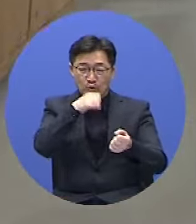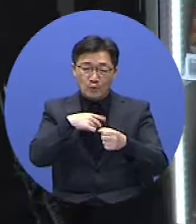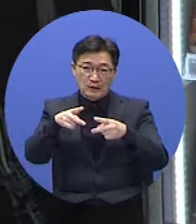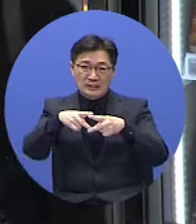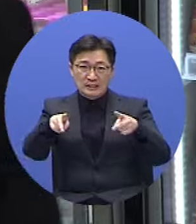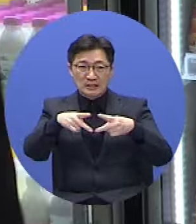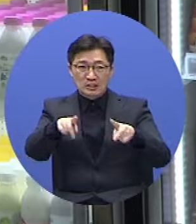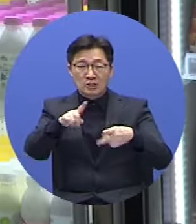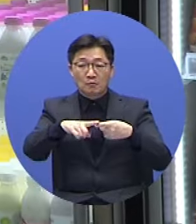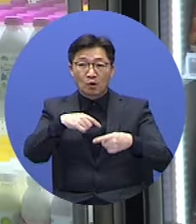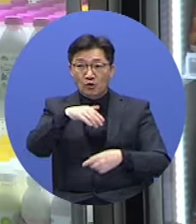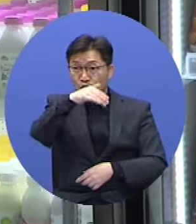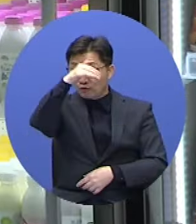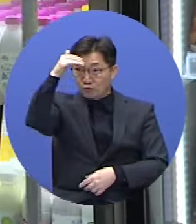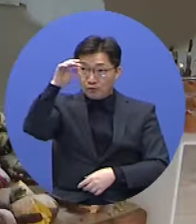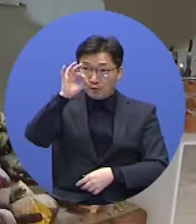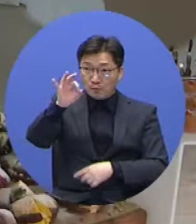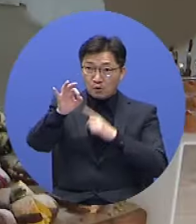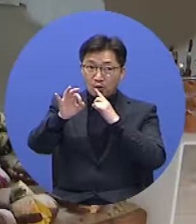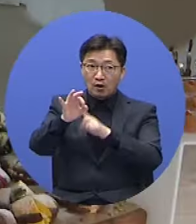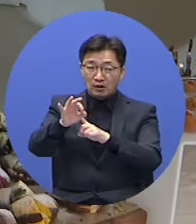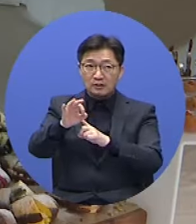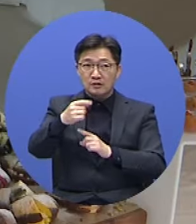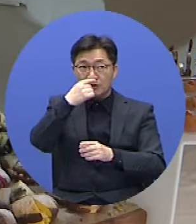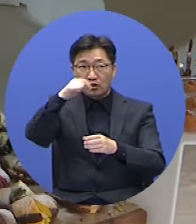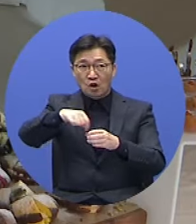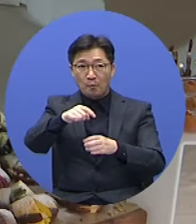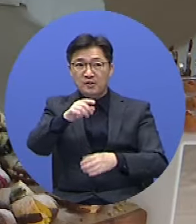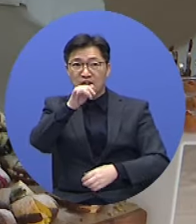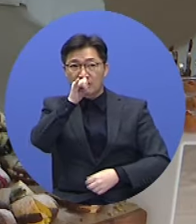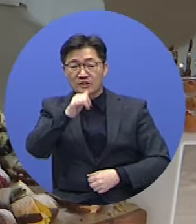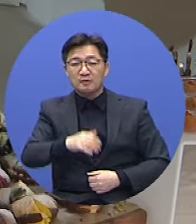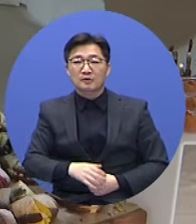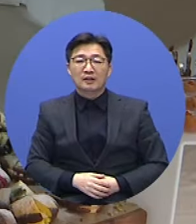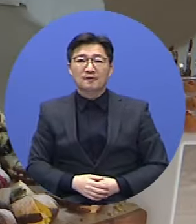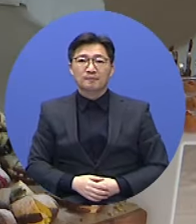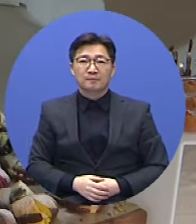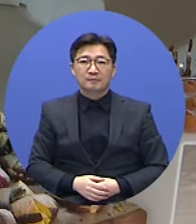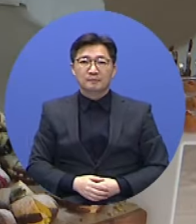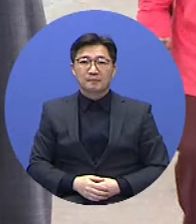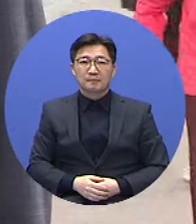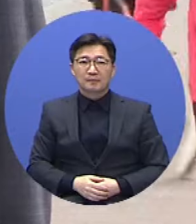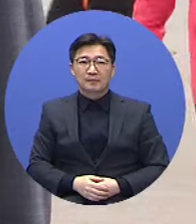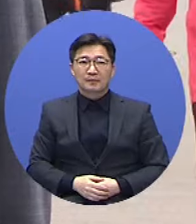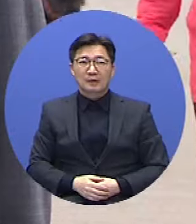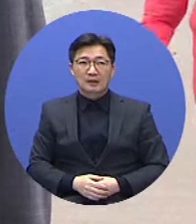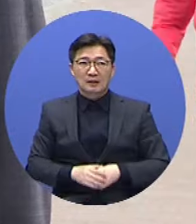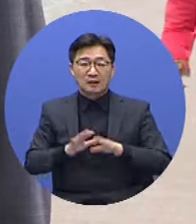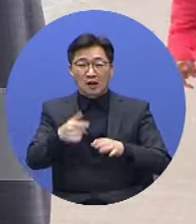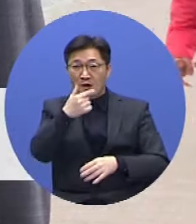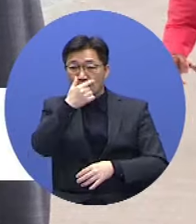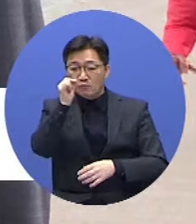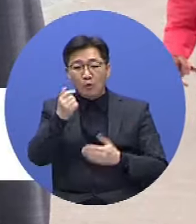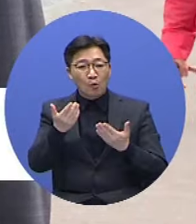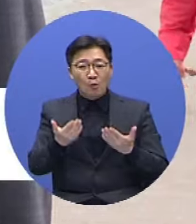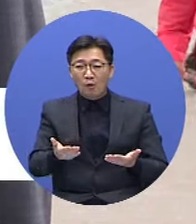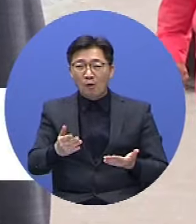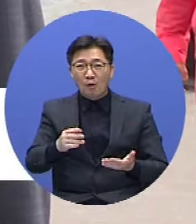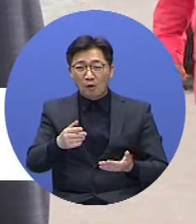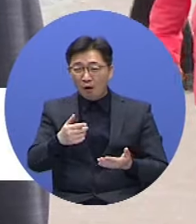2층엔 옥정호 출렁다리와 호수를 보며 쉴 수 있는 카페가 들어섰습니다. 부족했던 쉴